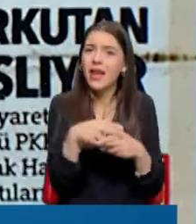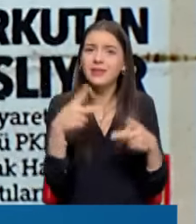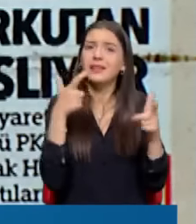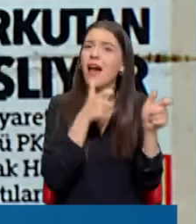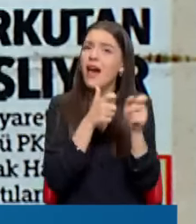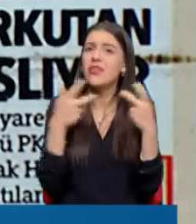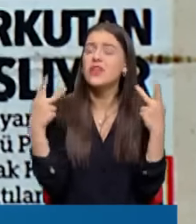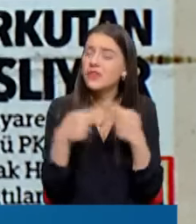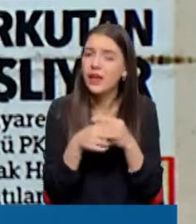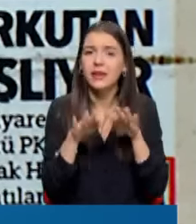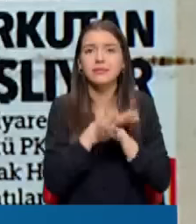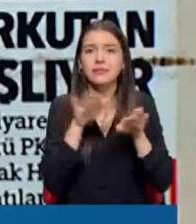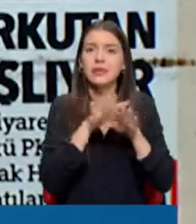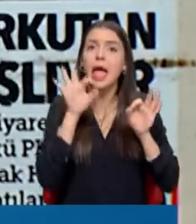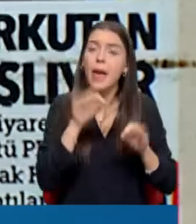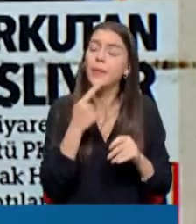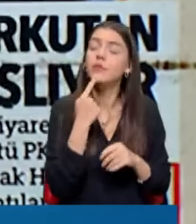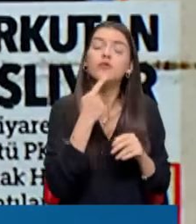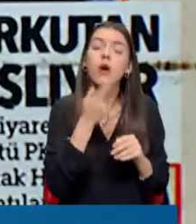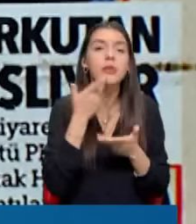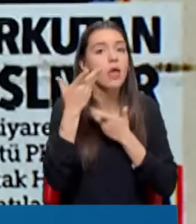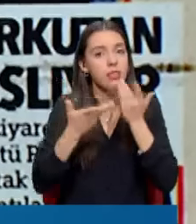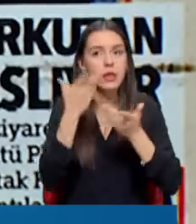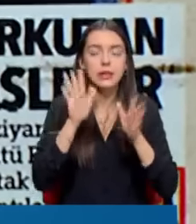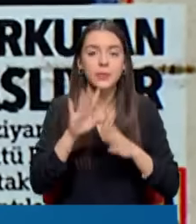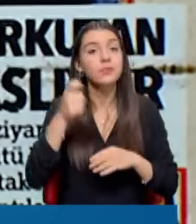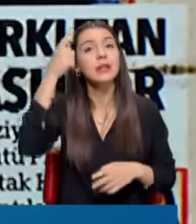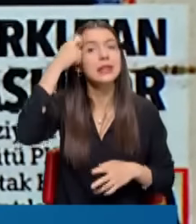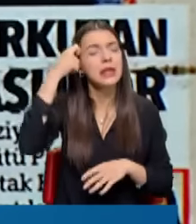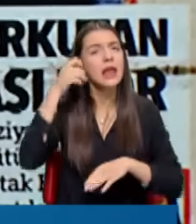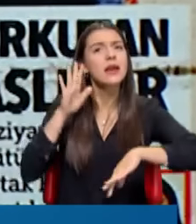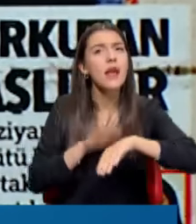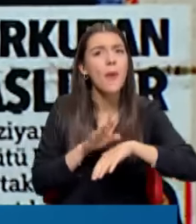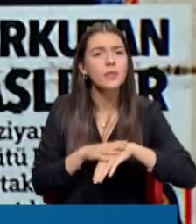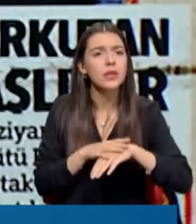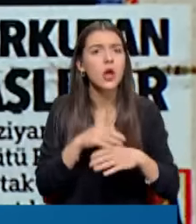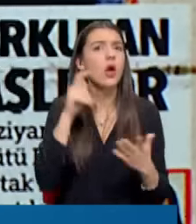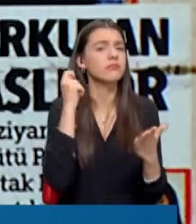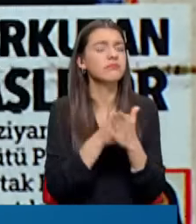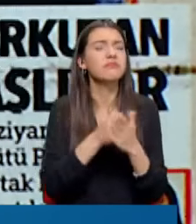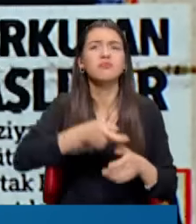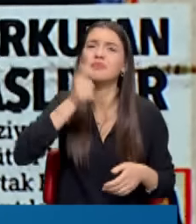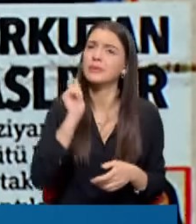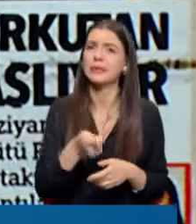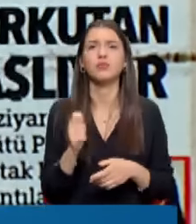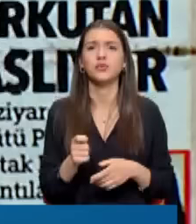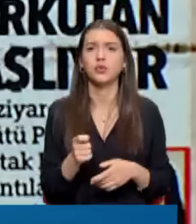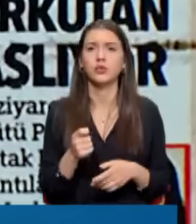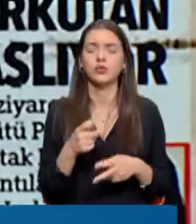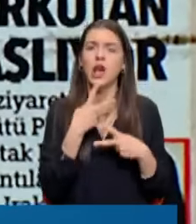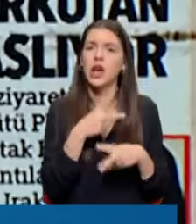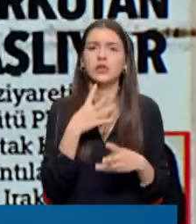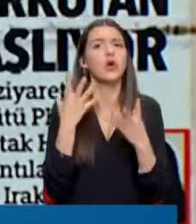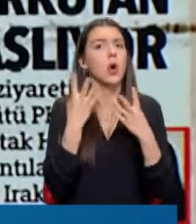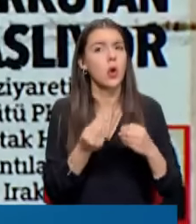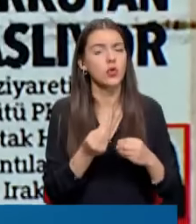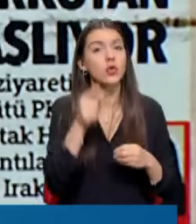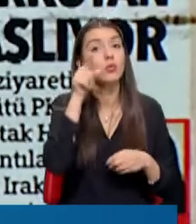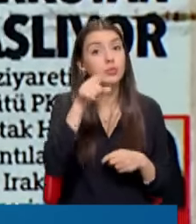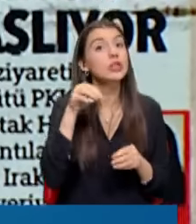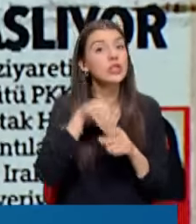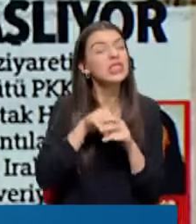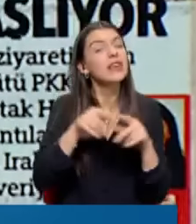her fırsatta vurguladıklarını anlattı. İsrail'in yaptıklarının bedelini mutlaka bir gün ödeyeceğini, bunun için